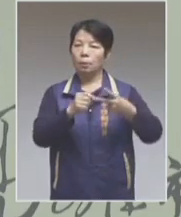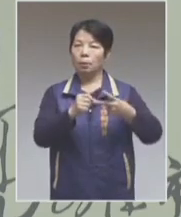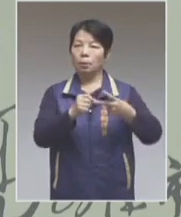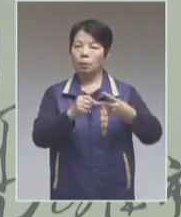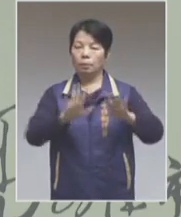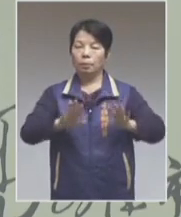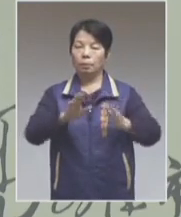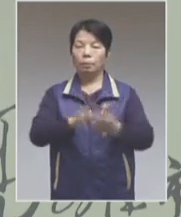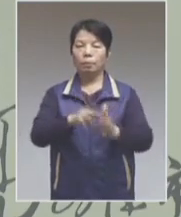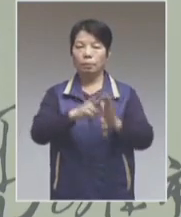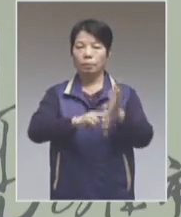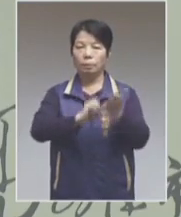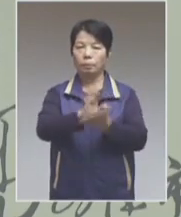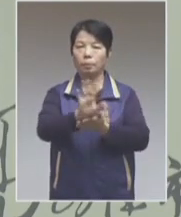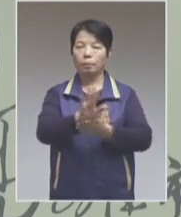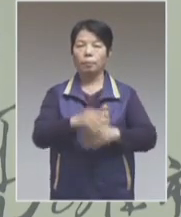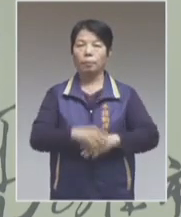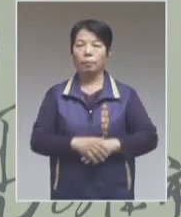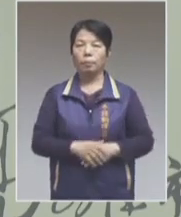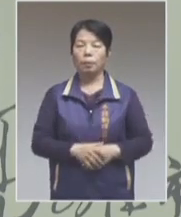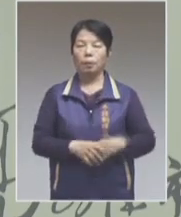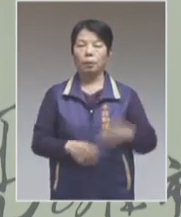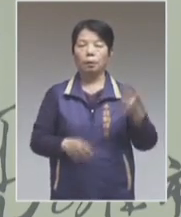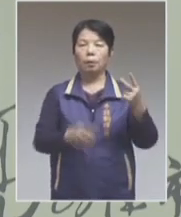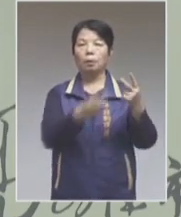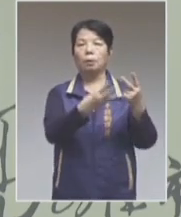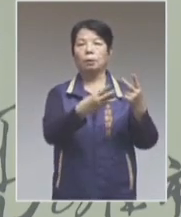大家说明的，就是说